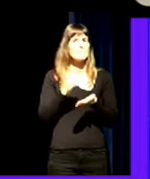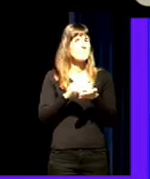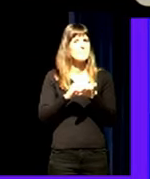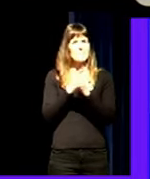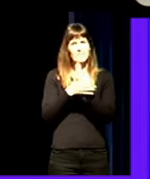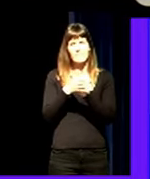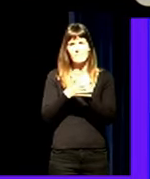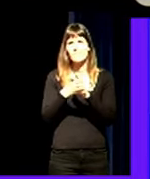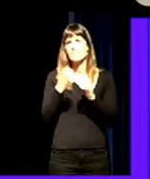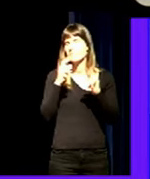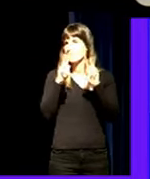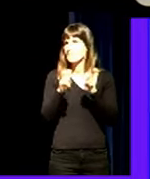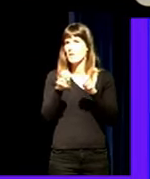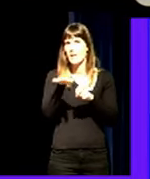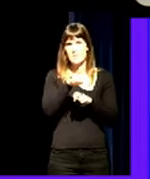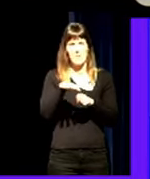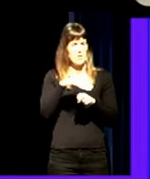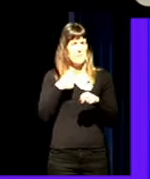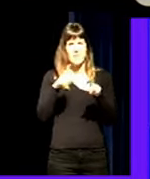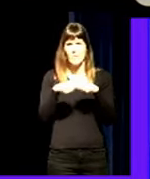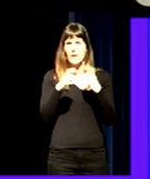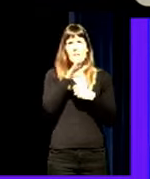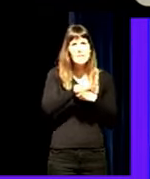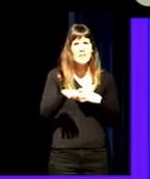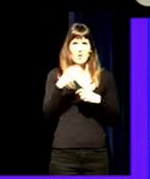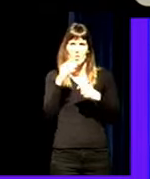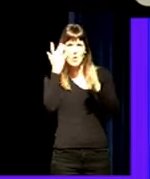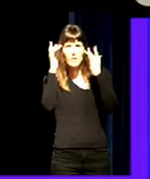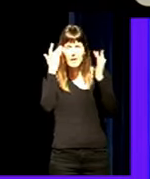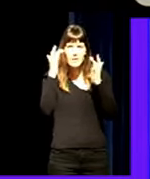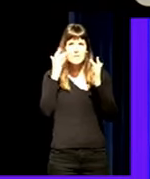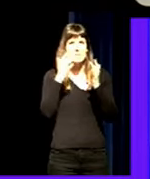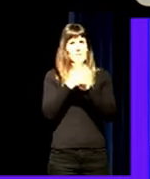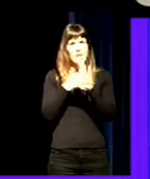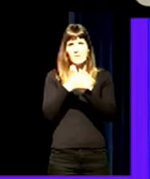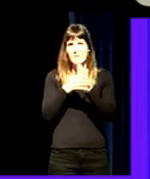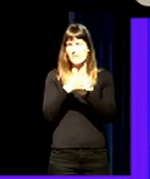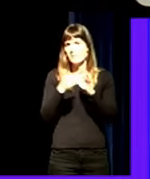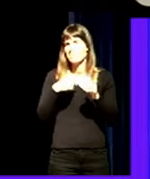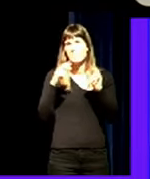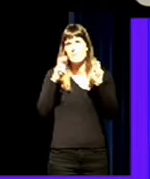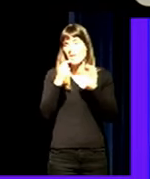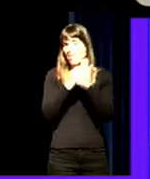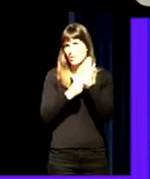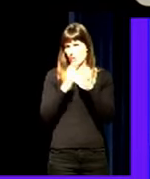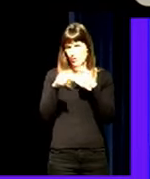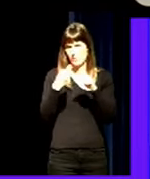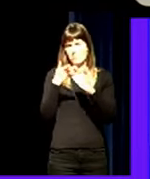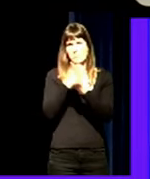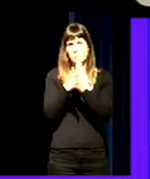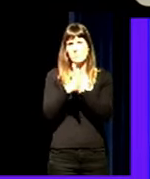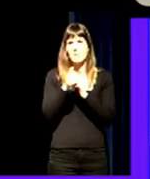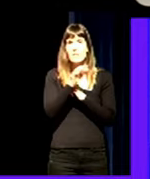bikiru espazioetan, bale? Berdin zait, ume edo nela behinguruz hitz egitea zen eta jadanik horren ipiniko ditut datuak, jadanik